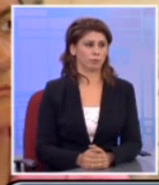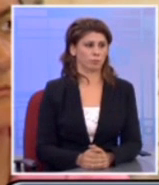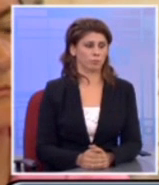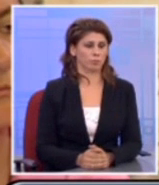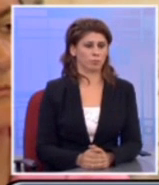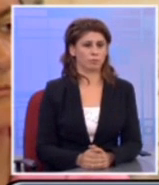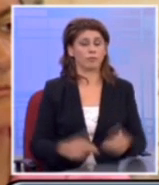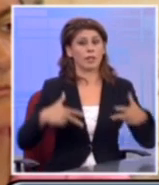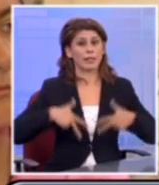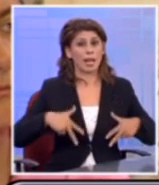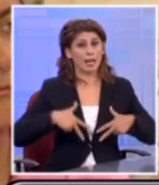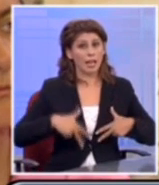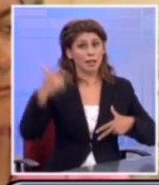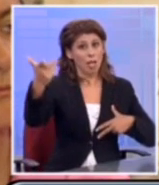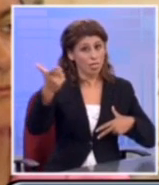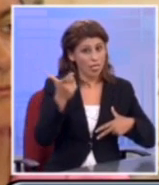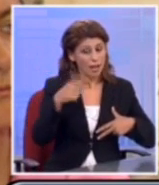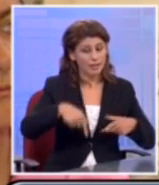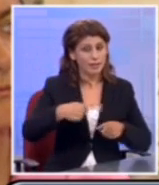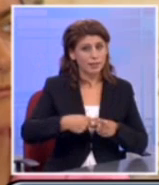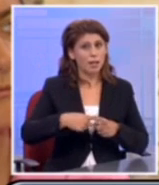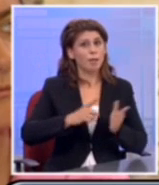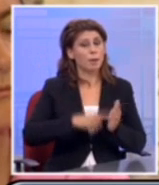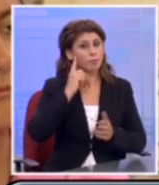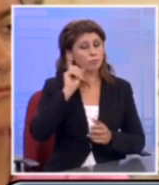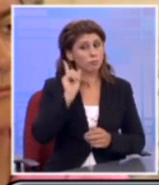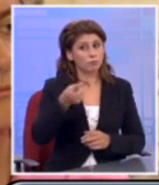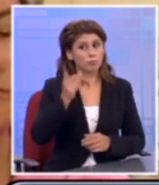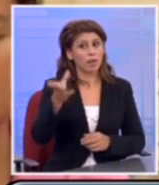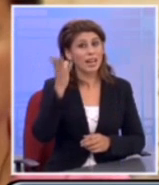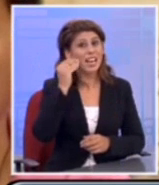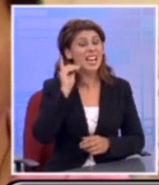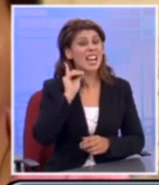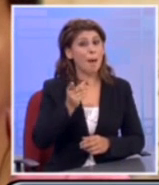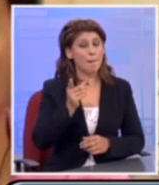Τα κράτη τα οποία δάνεισαν πρέπει να μάθουν